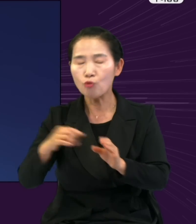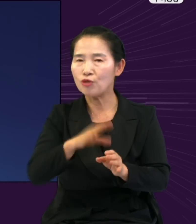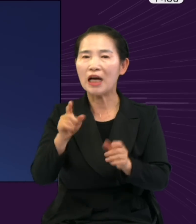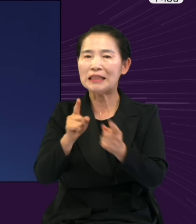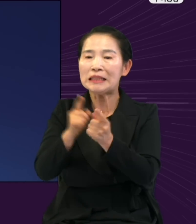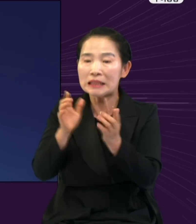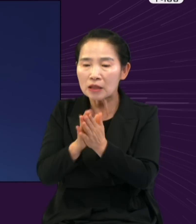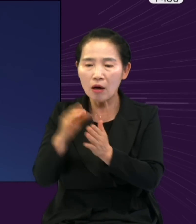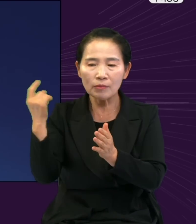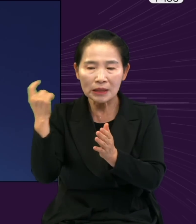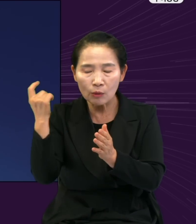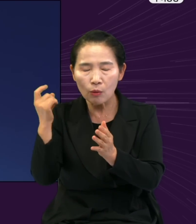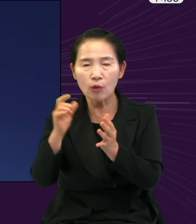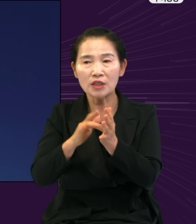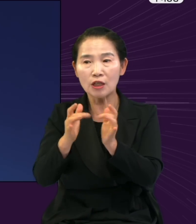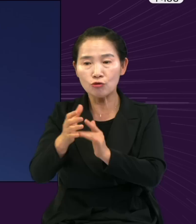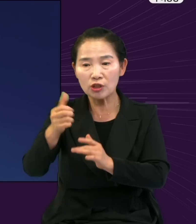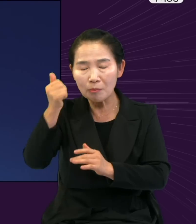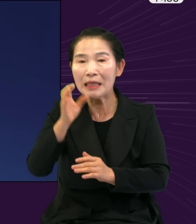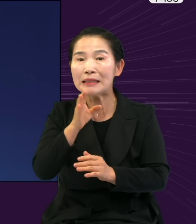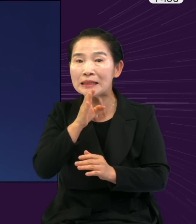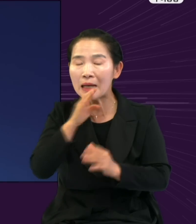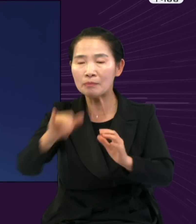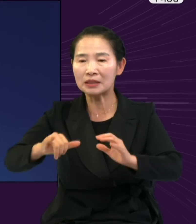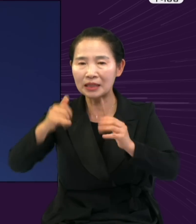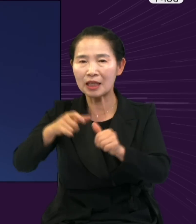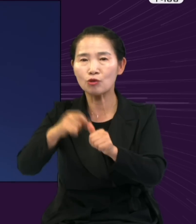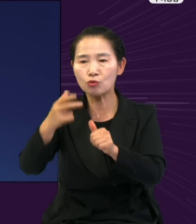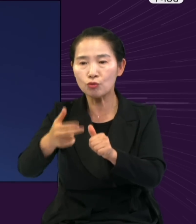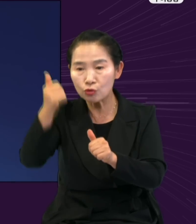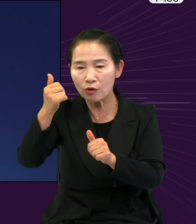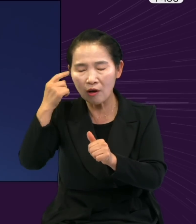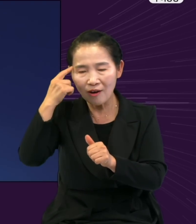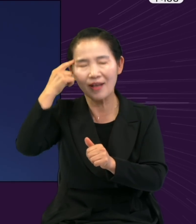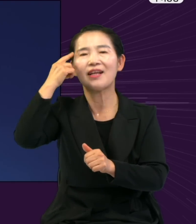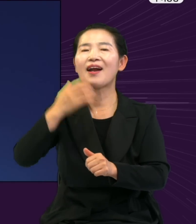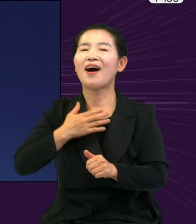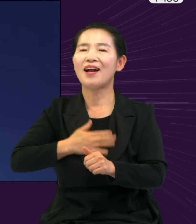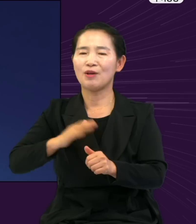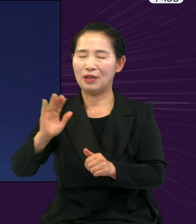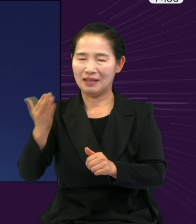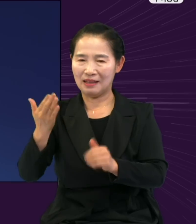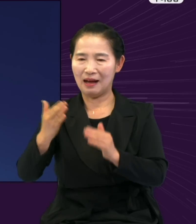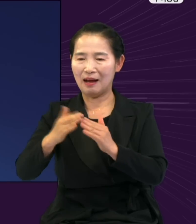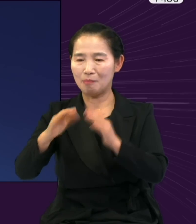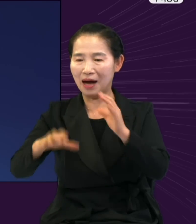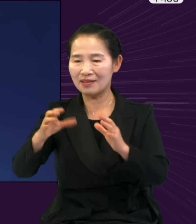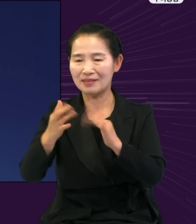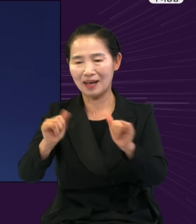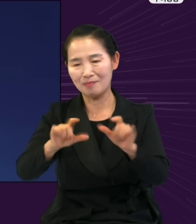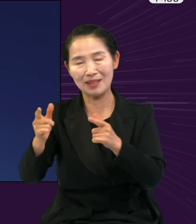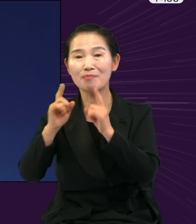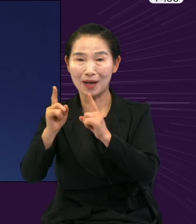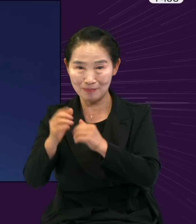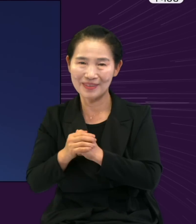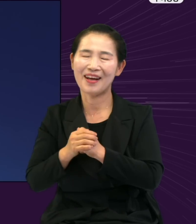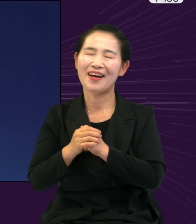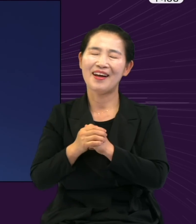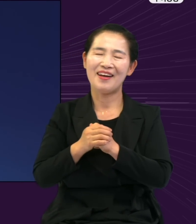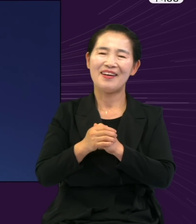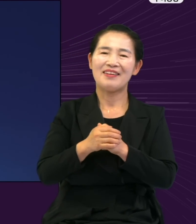참으로 세상의 구주신 줄 알미다 라고 말합니다. 사마리아 여인처럼 저도 늘